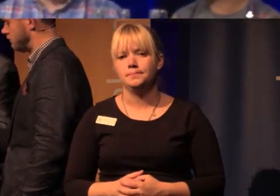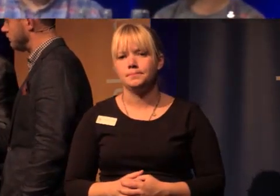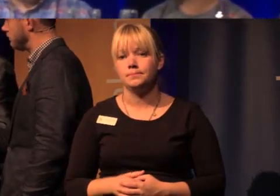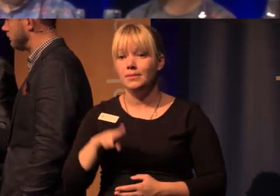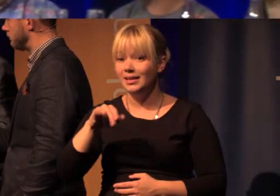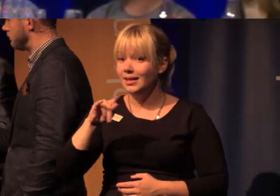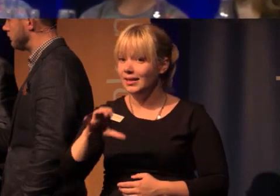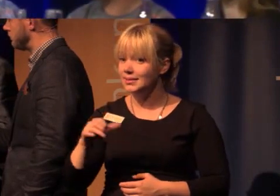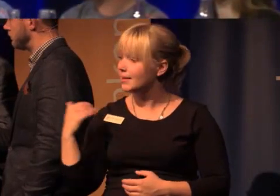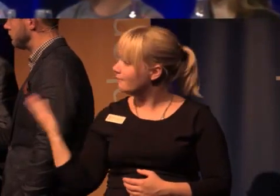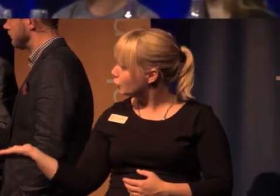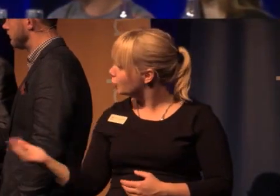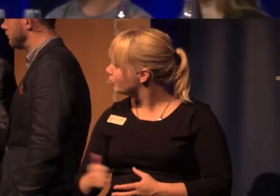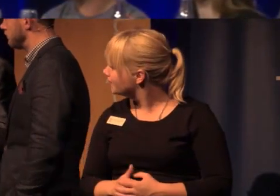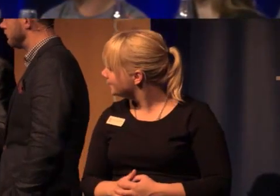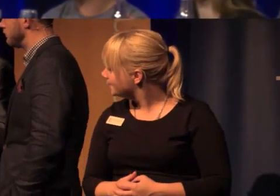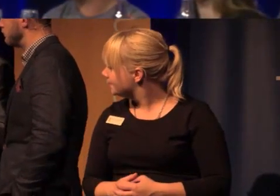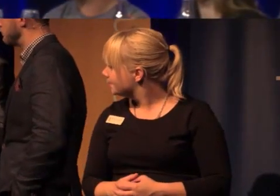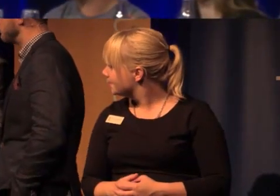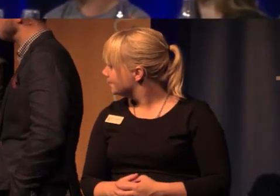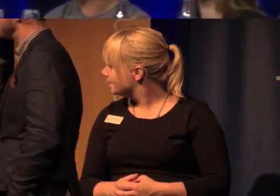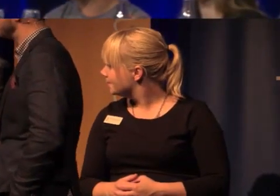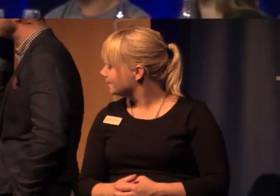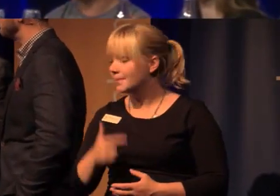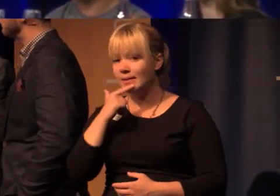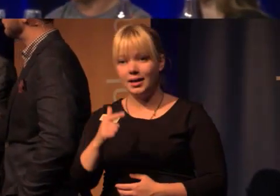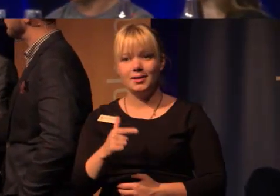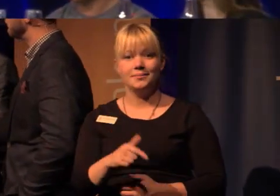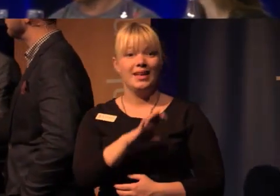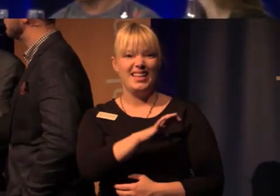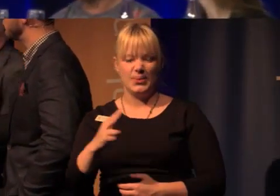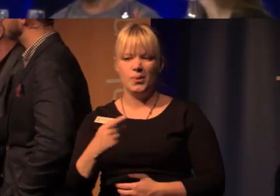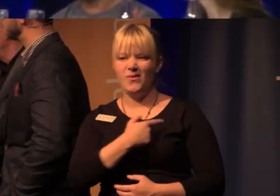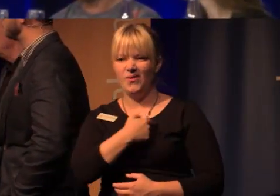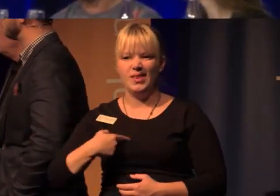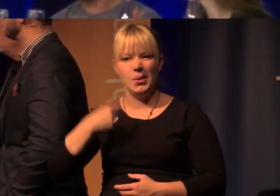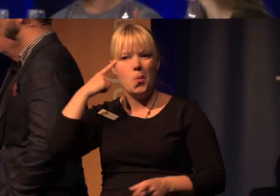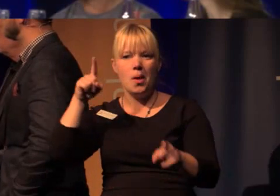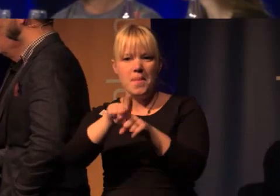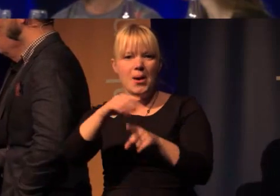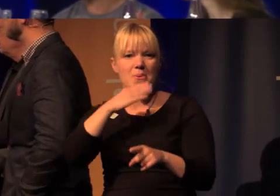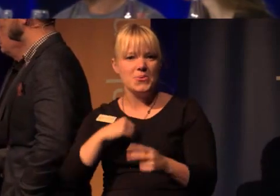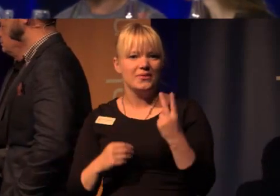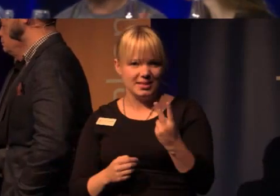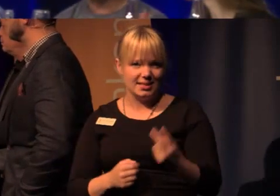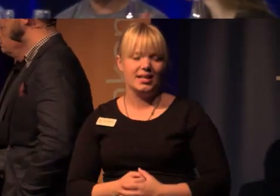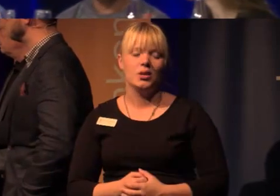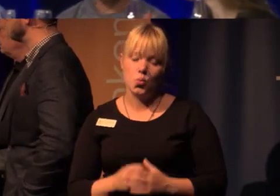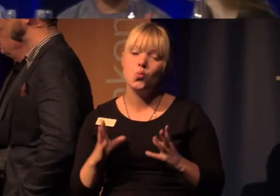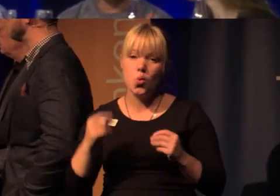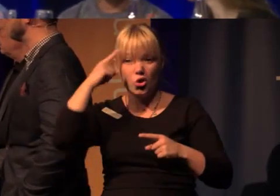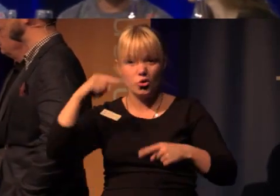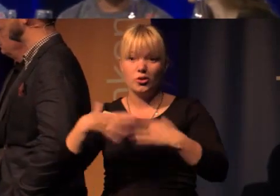Niklas, varsågod. Tack så mycket. I SSU håller vi med Ung Vänster och säger att kulturen är en del